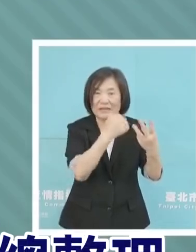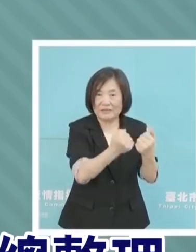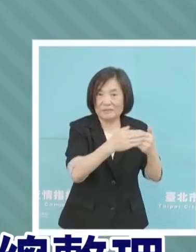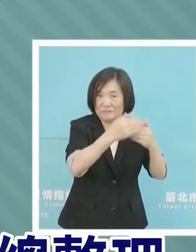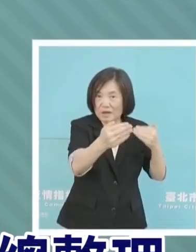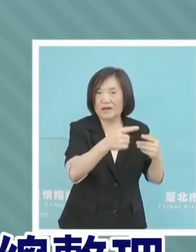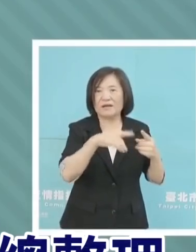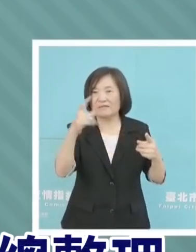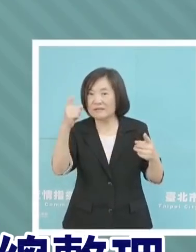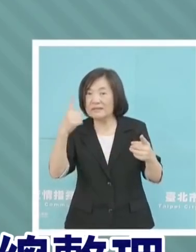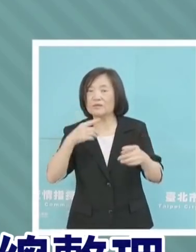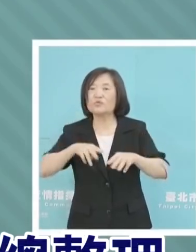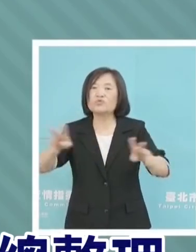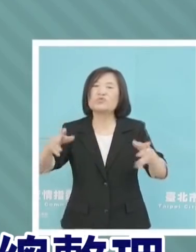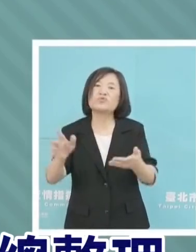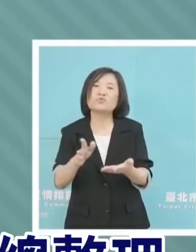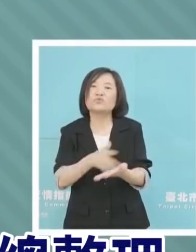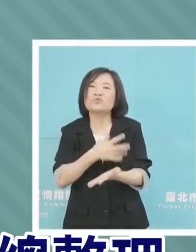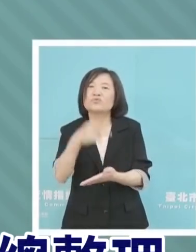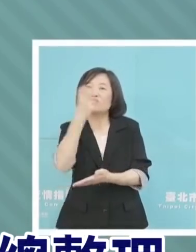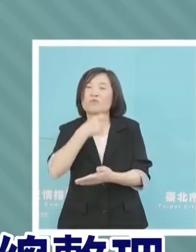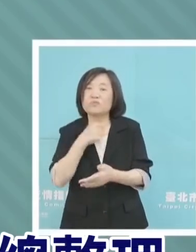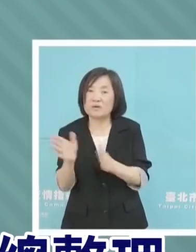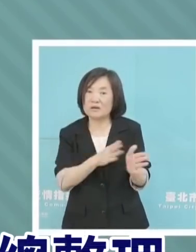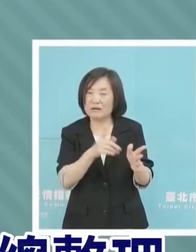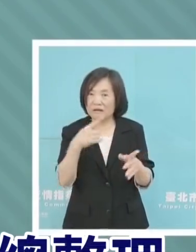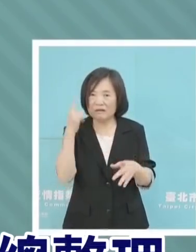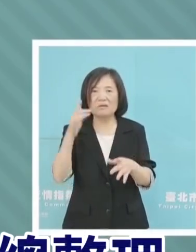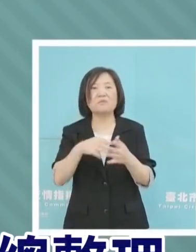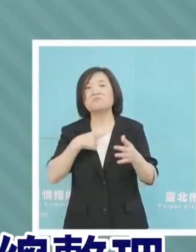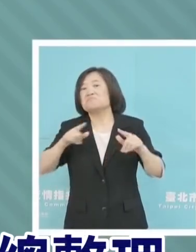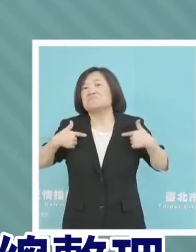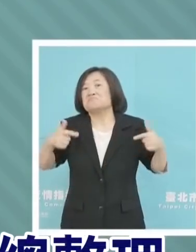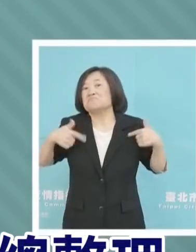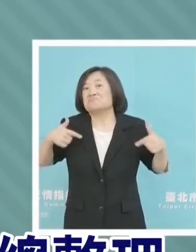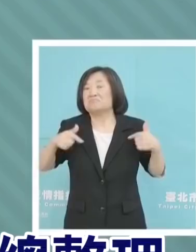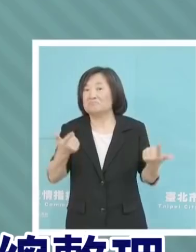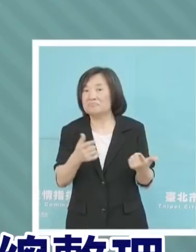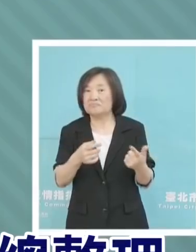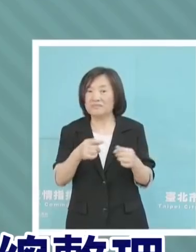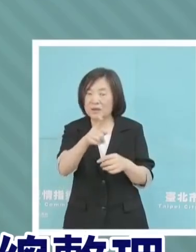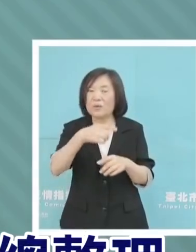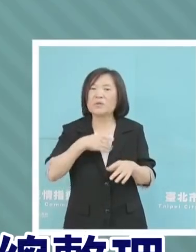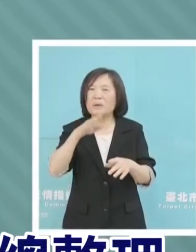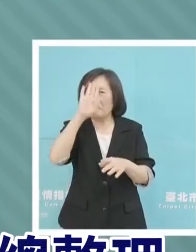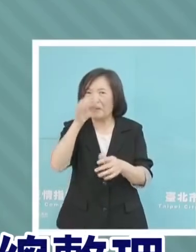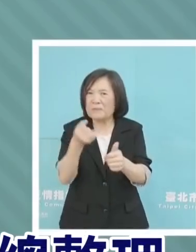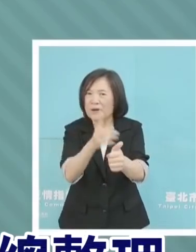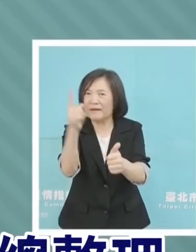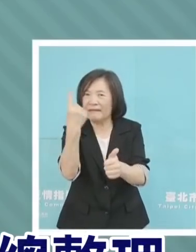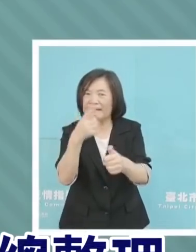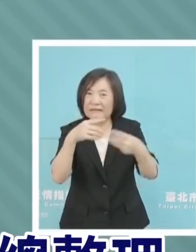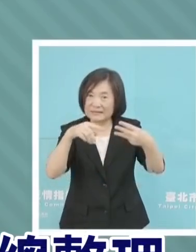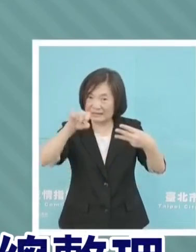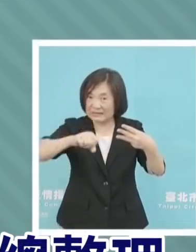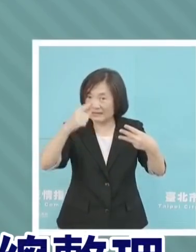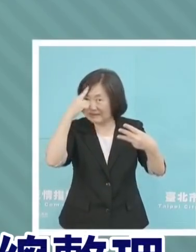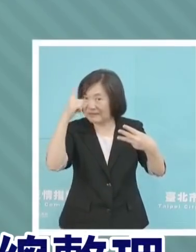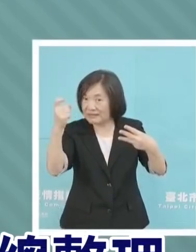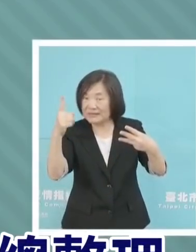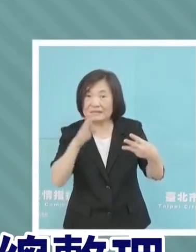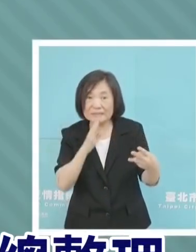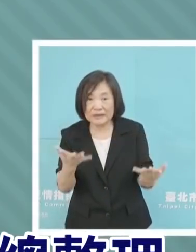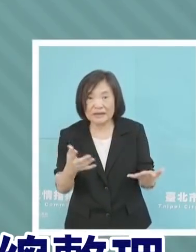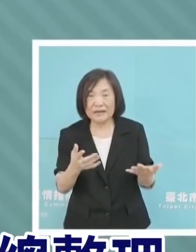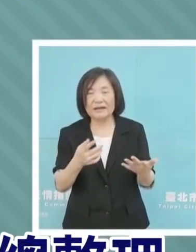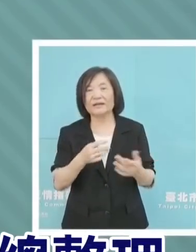您认为这是刻意带风向吗？那您认为疫情的源头还是3+11吗？ 其实去追究什